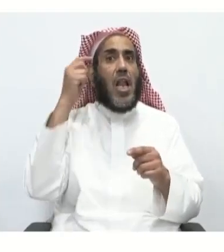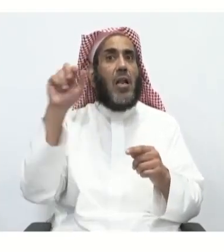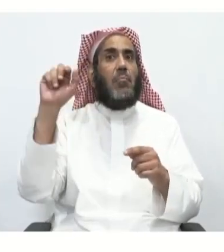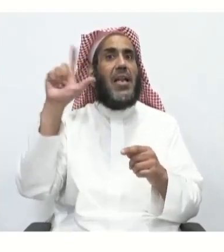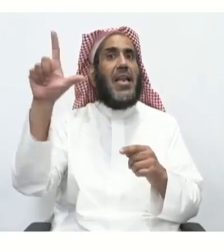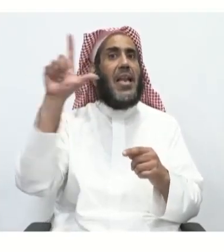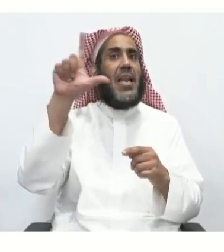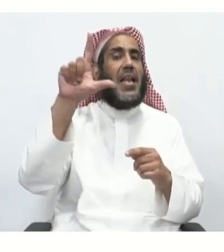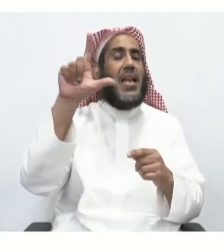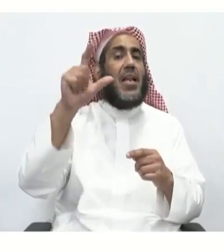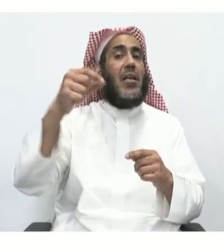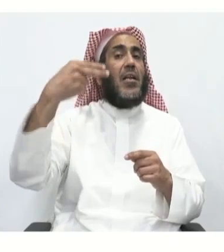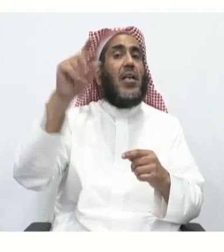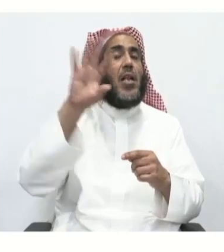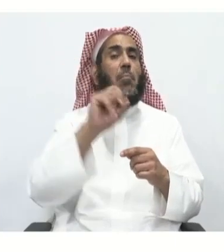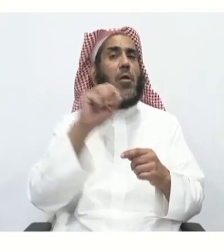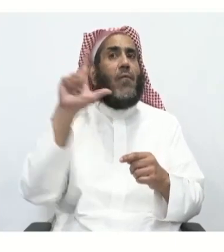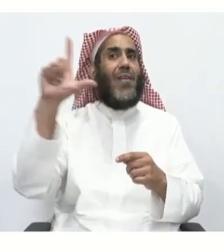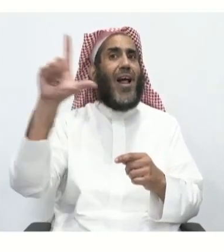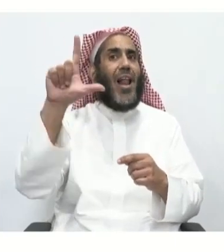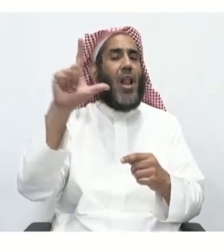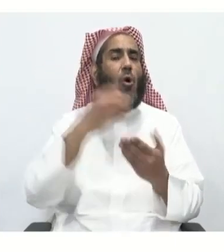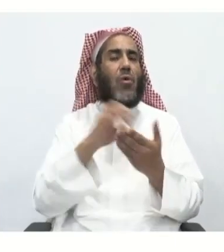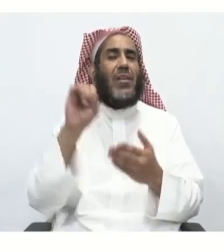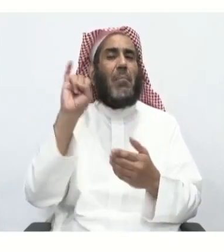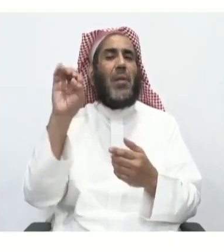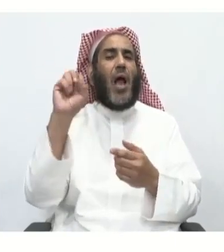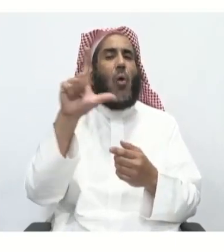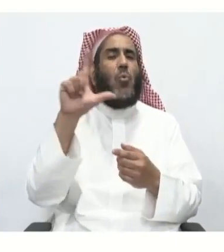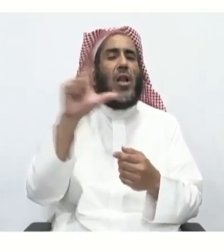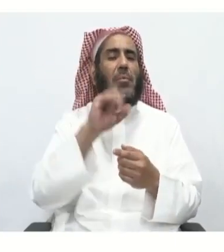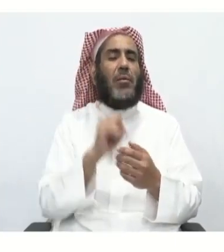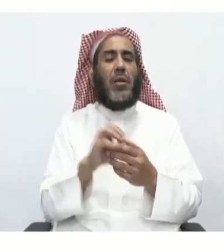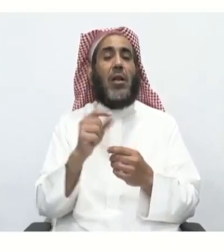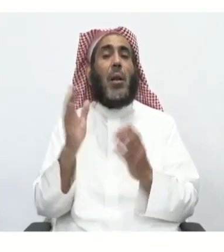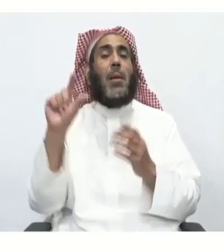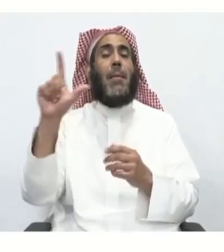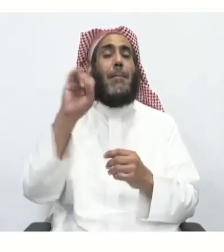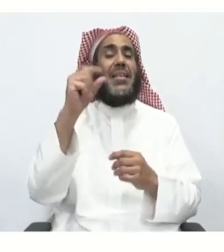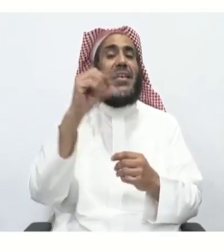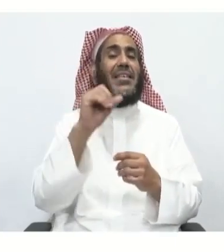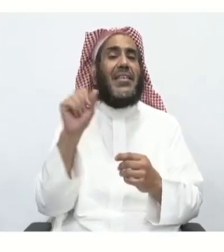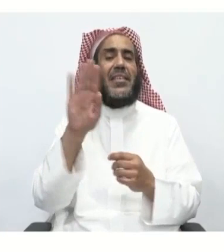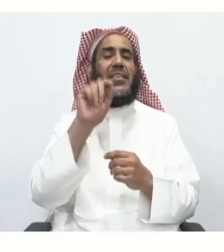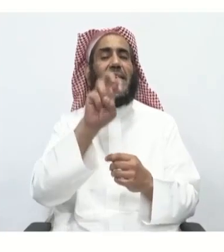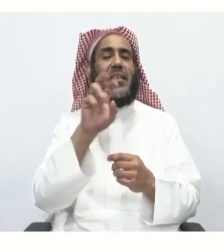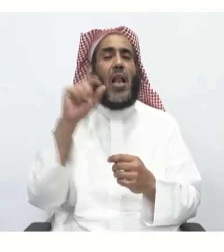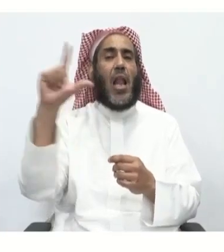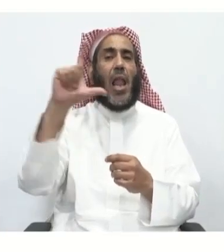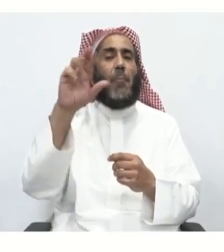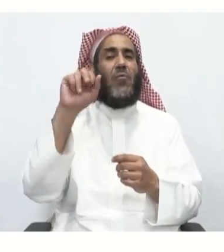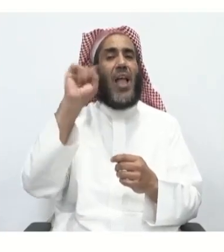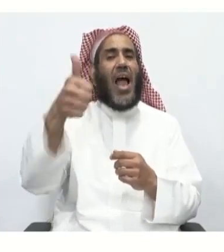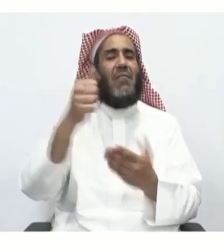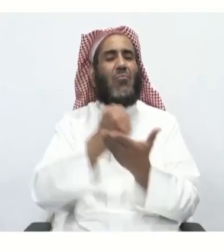اصلها العلم ثم دخلت عليها اللام حرف الجر فحذفت الالف همزه الوصل كذلك للمدرسه المدرسه دخلت عليها اللام حذفت